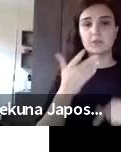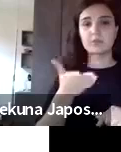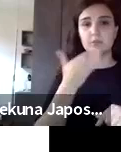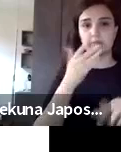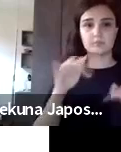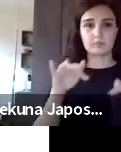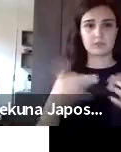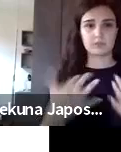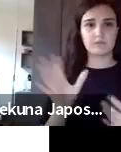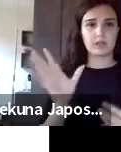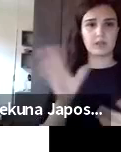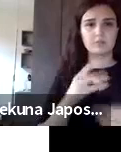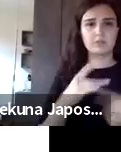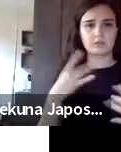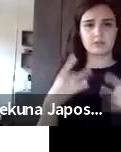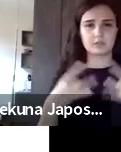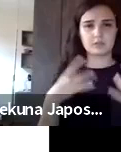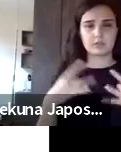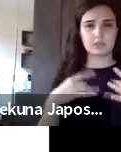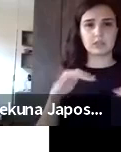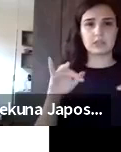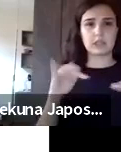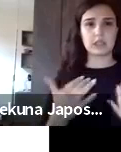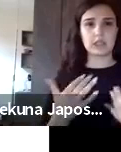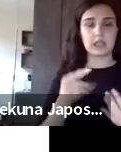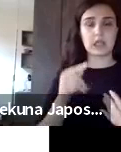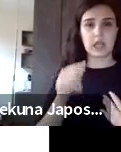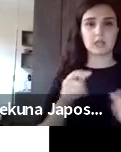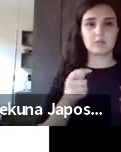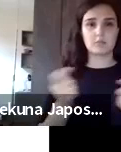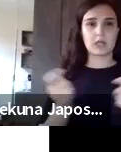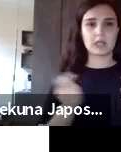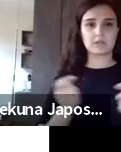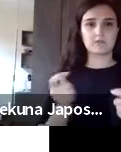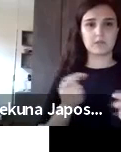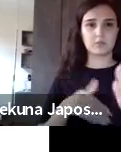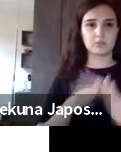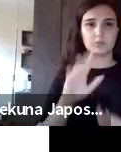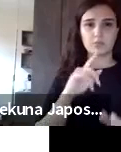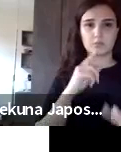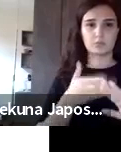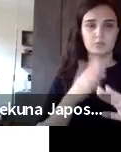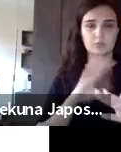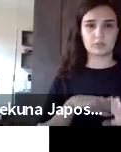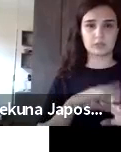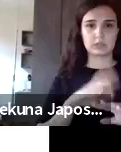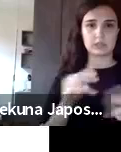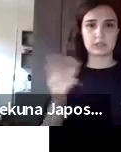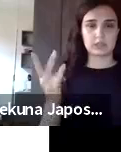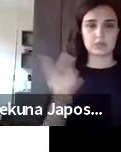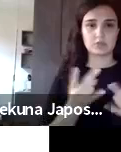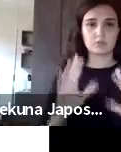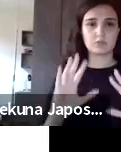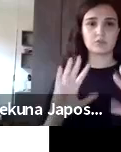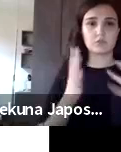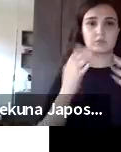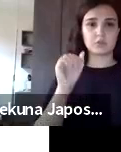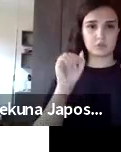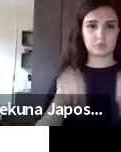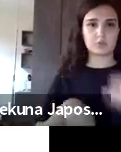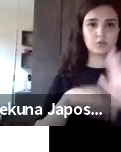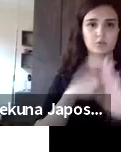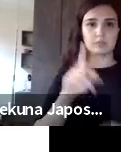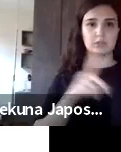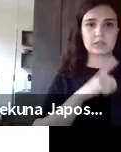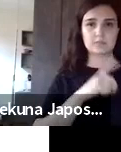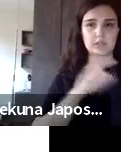უკვე ყველაფერი გაღიზიანებთ, უკვე გადაღლილი ხართ, აქ მართვა რა თქმა უნდა უფრო რთულია და საჭიროების შემთხვევაში შეიძლება ჯობდეს რომ